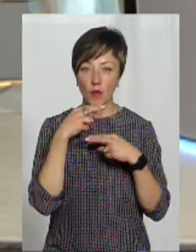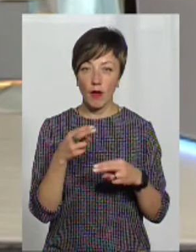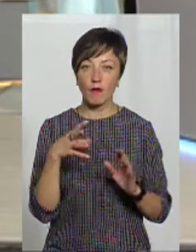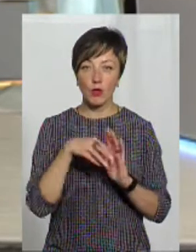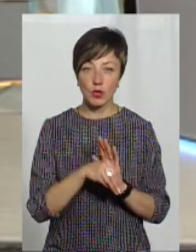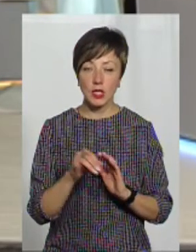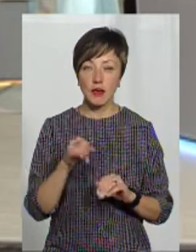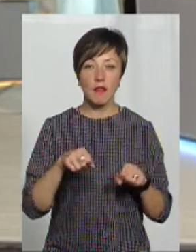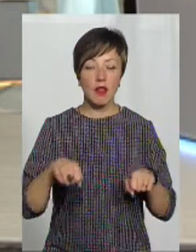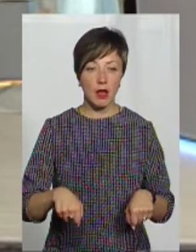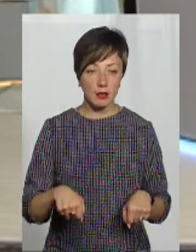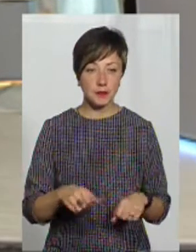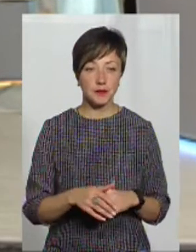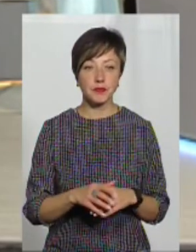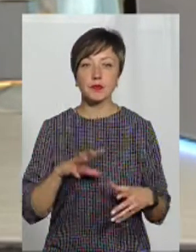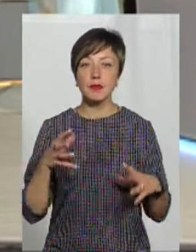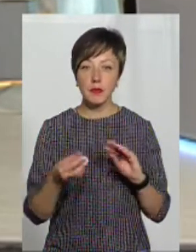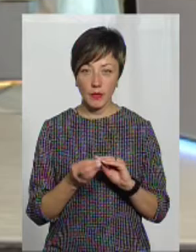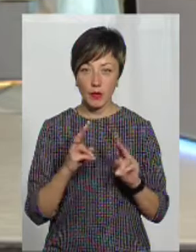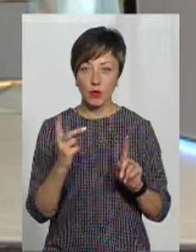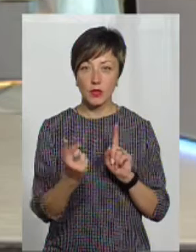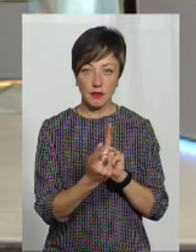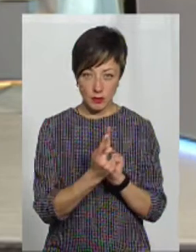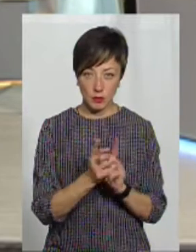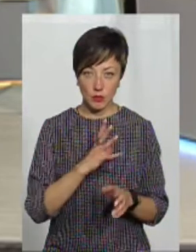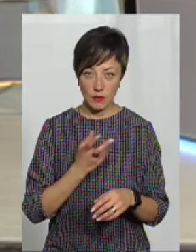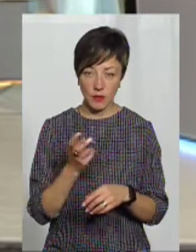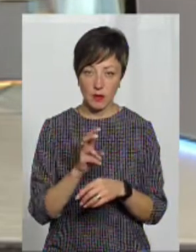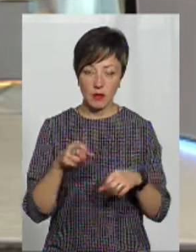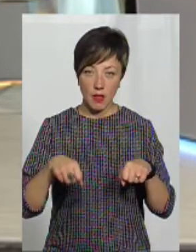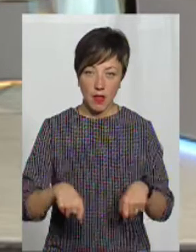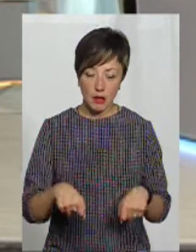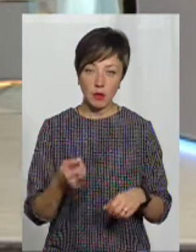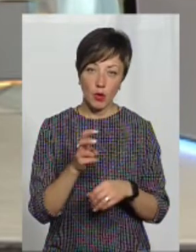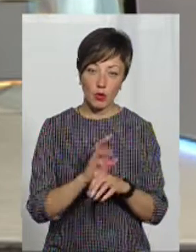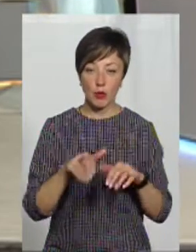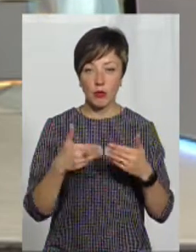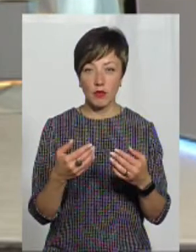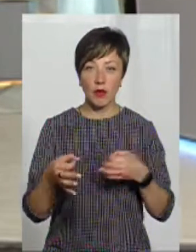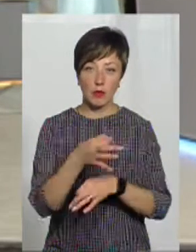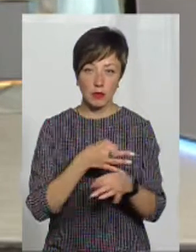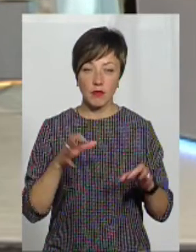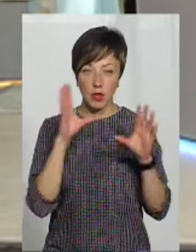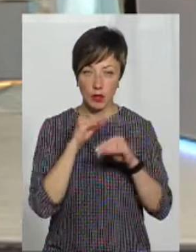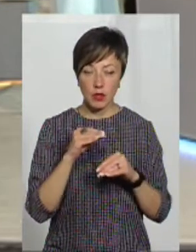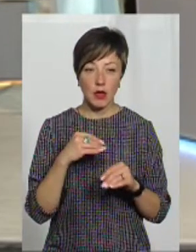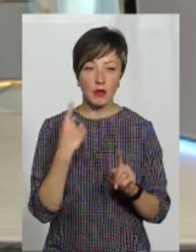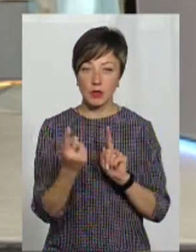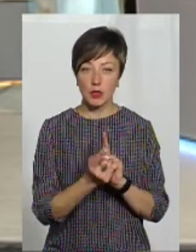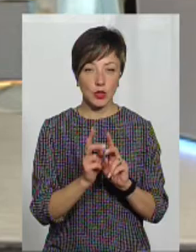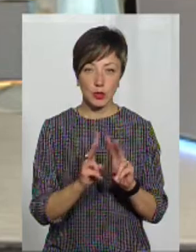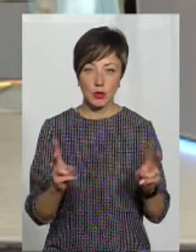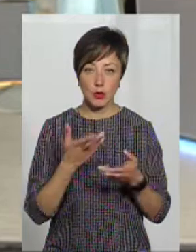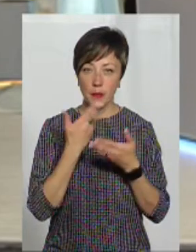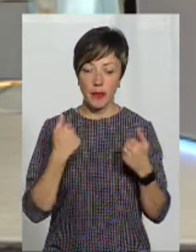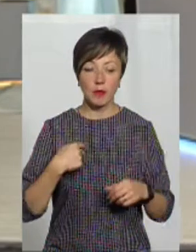тому числі і влади. Так. В результаті хтось до вас із влади приходив, щось хтось говорив, пропонував, чи вдалося привернути? До нас ніхто не